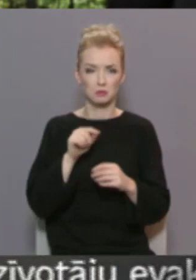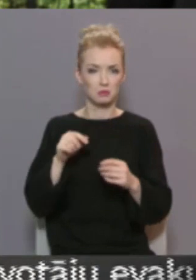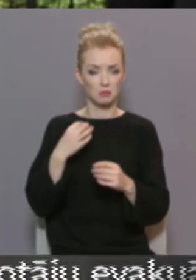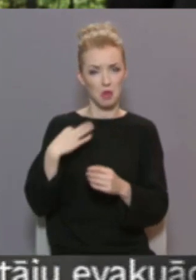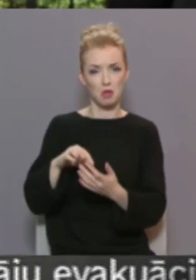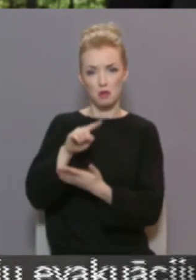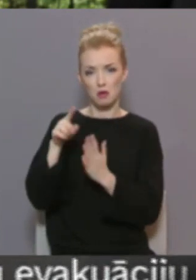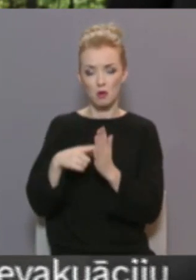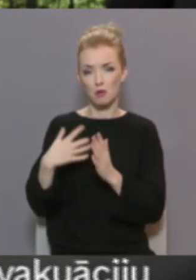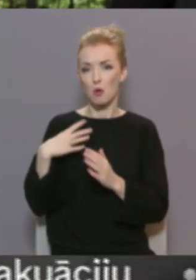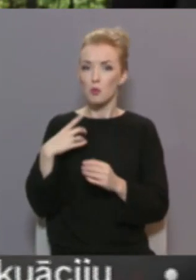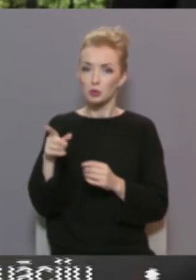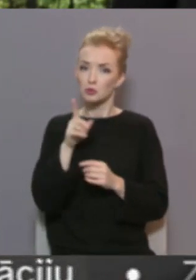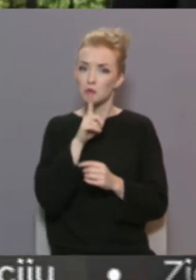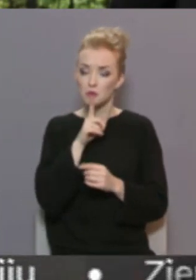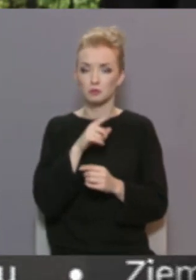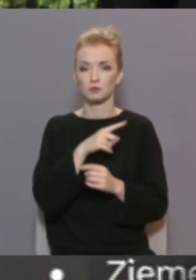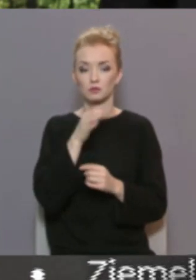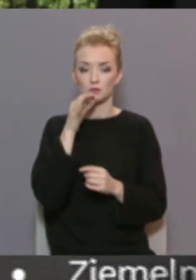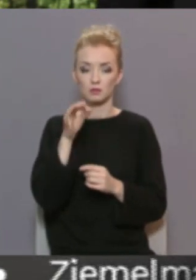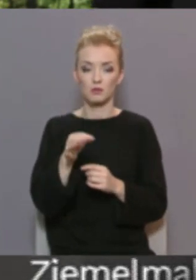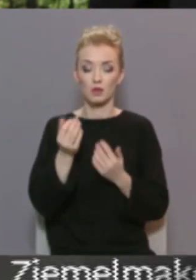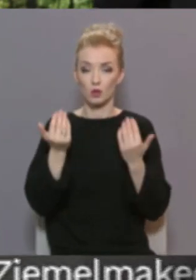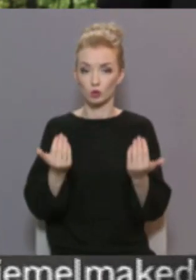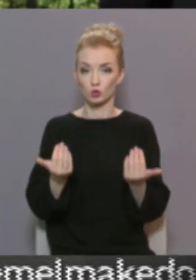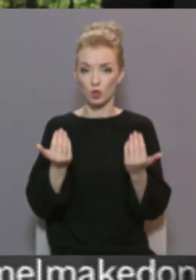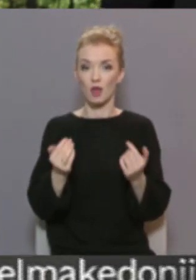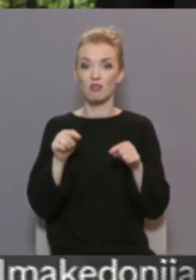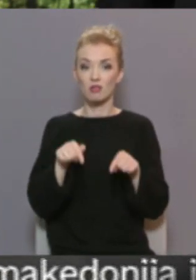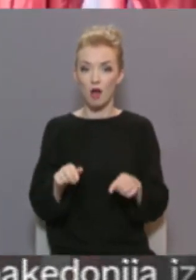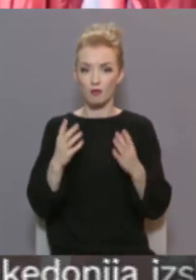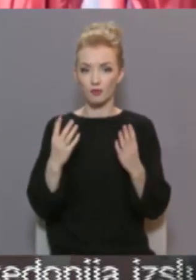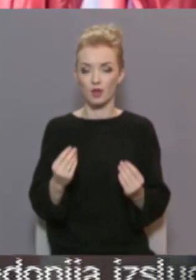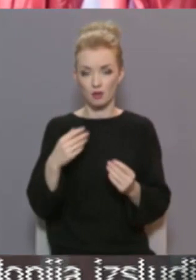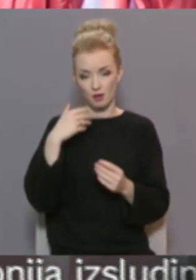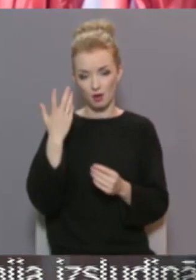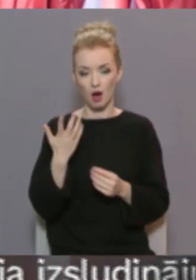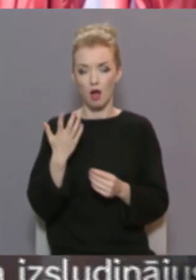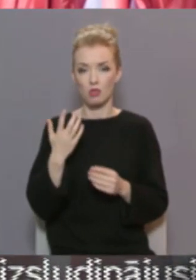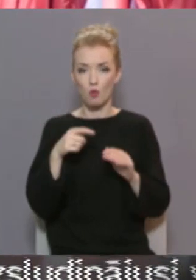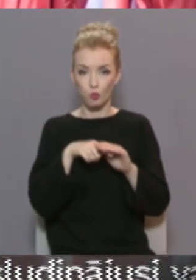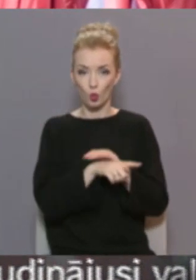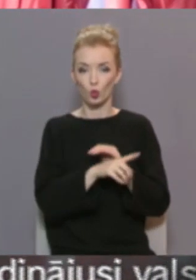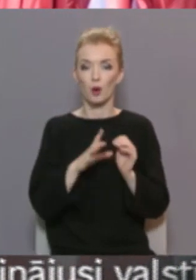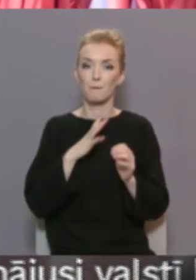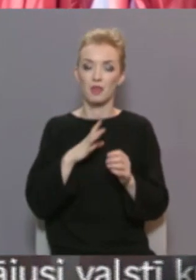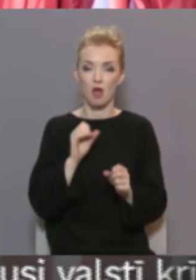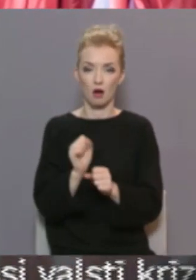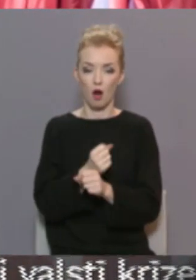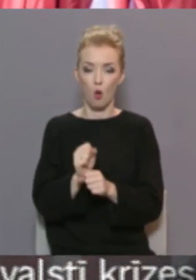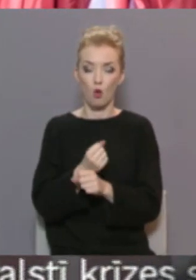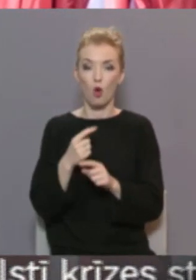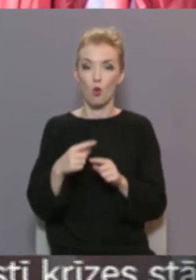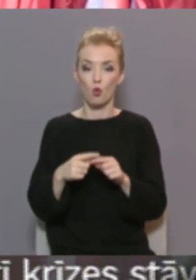tāds, kas tev ir? Un tad viņš teica, šodien ir tā diena, kad Bunkurā bija šī te kauja.